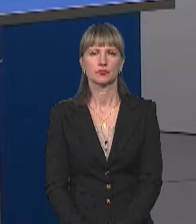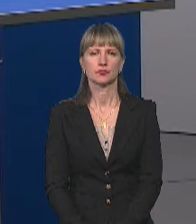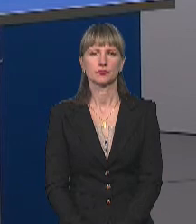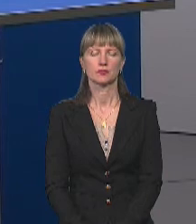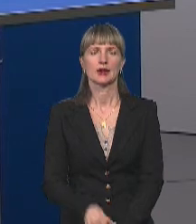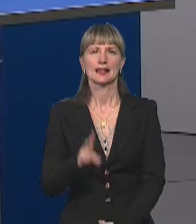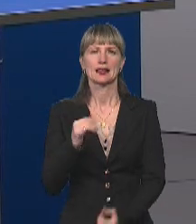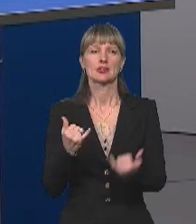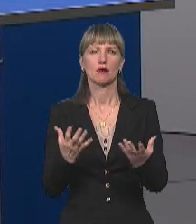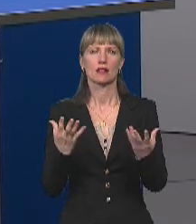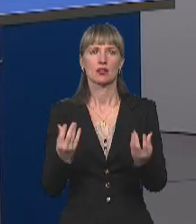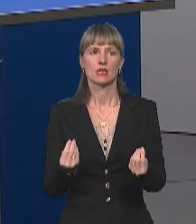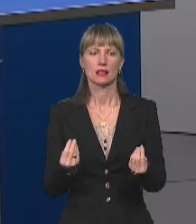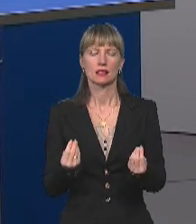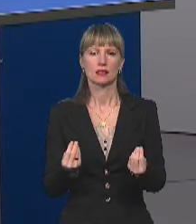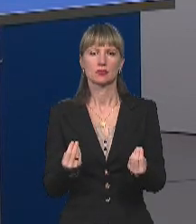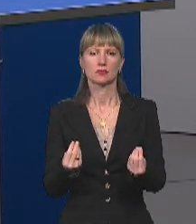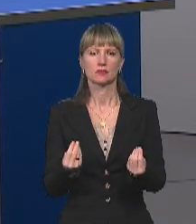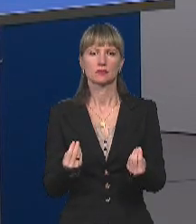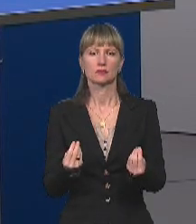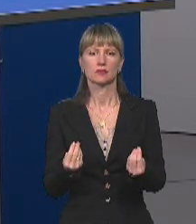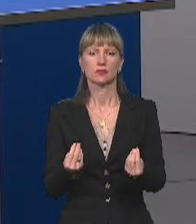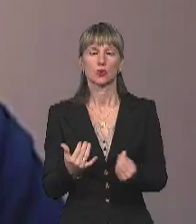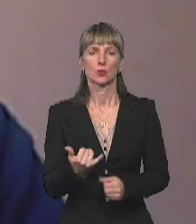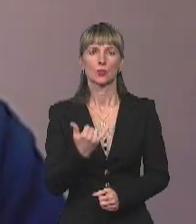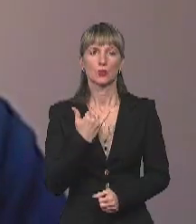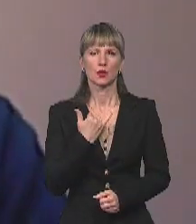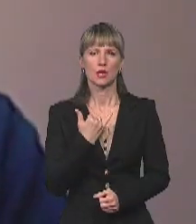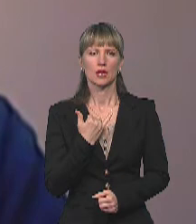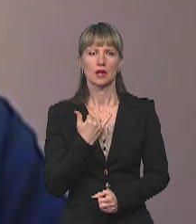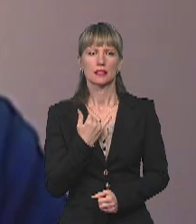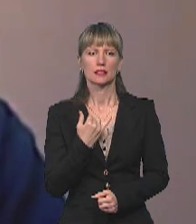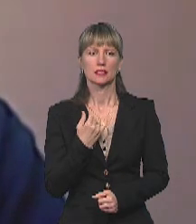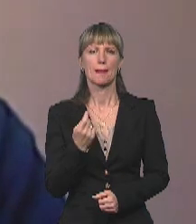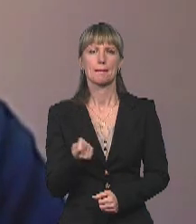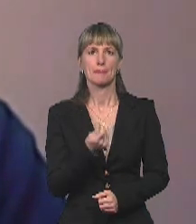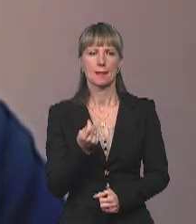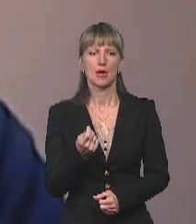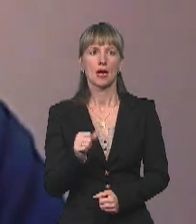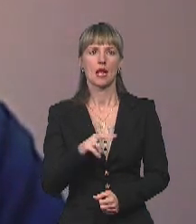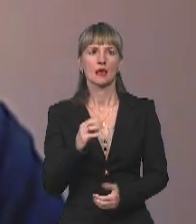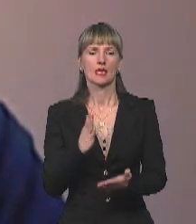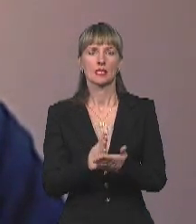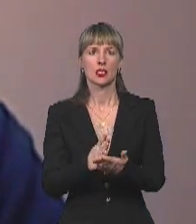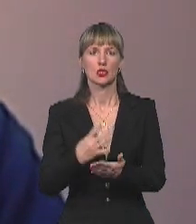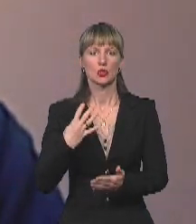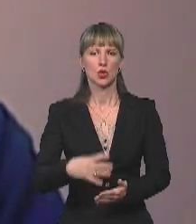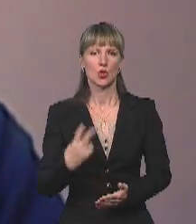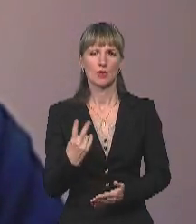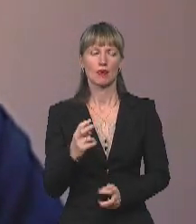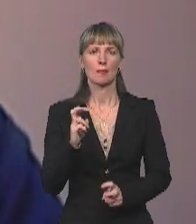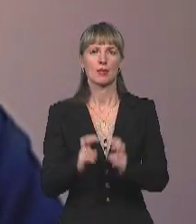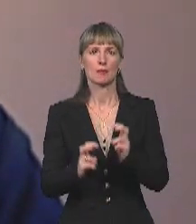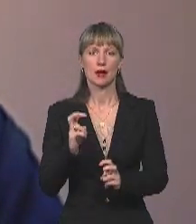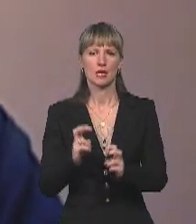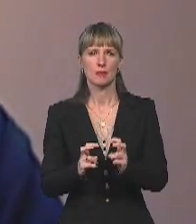На сьогоднішній день у нас мало, звісно, але є 42